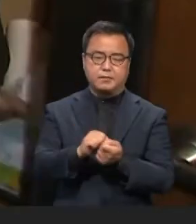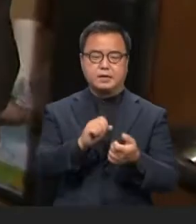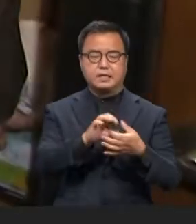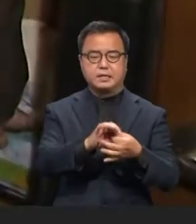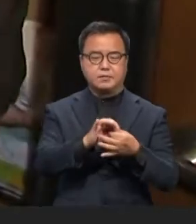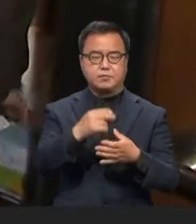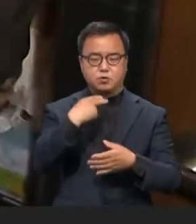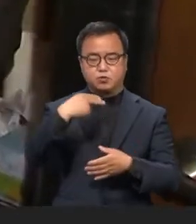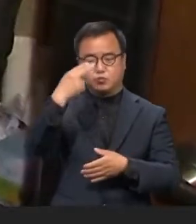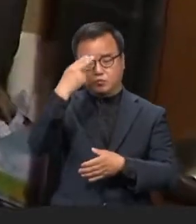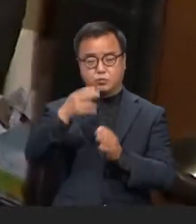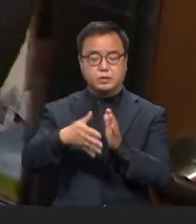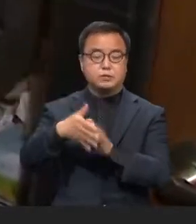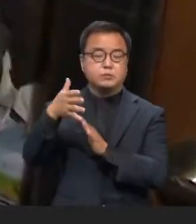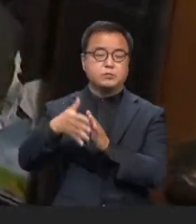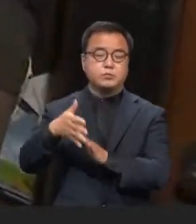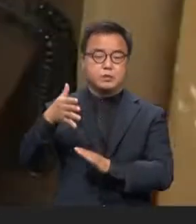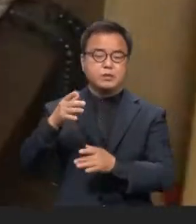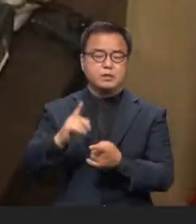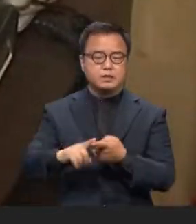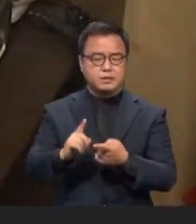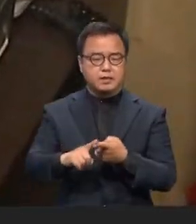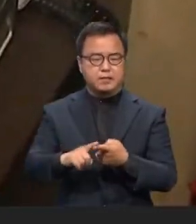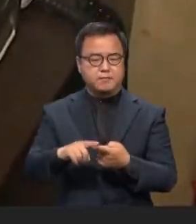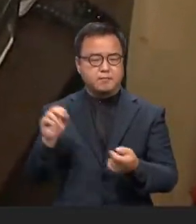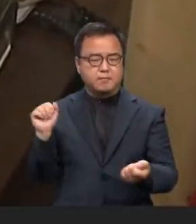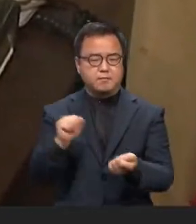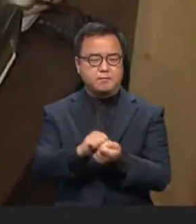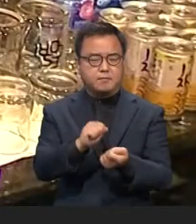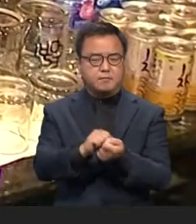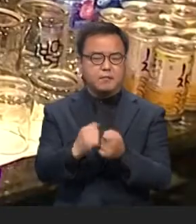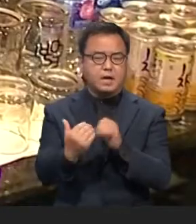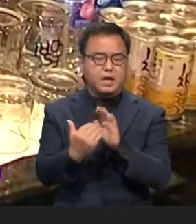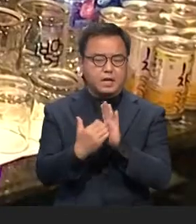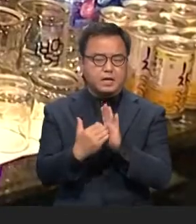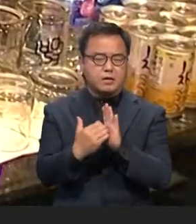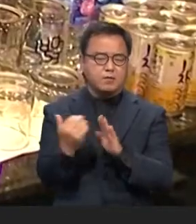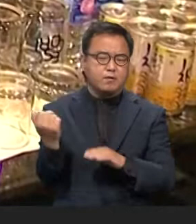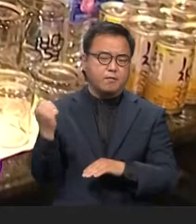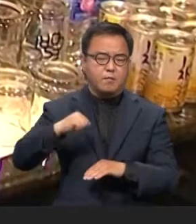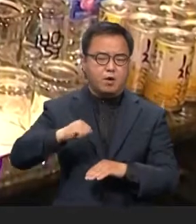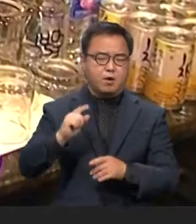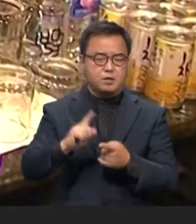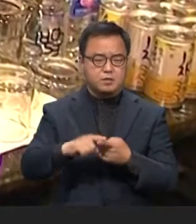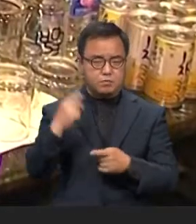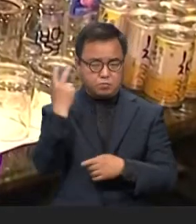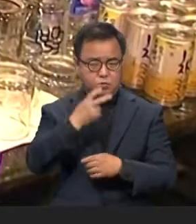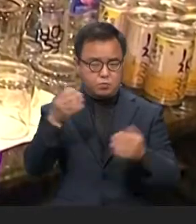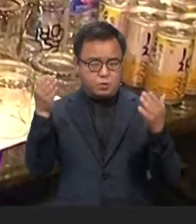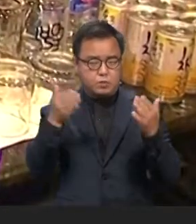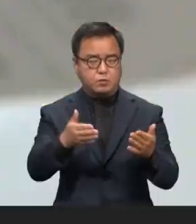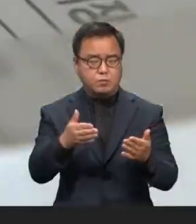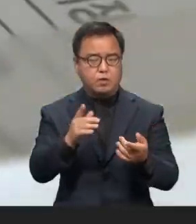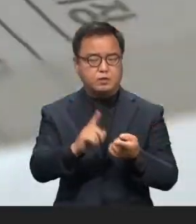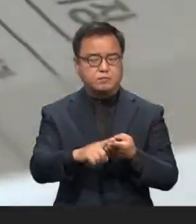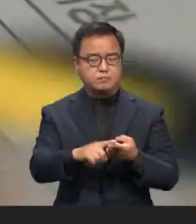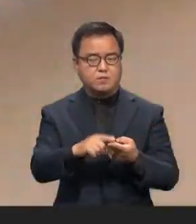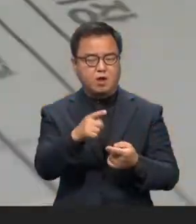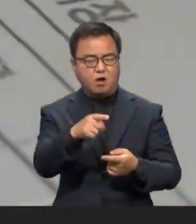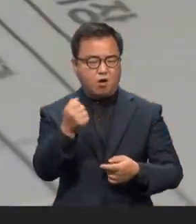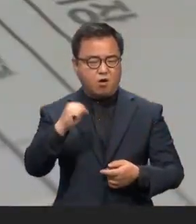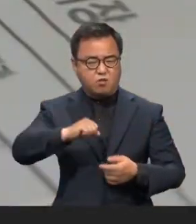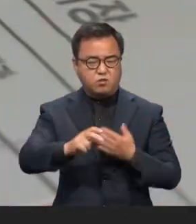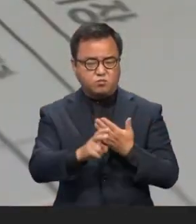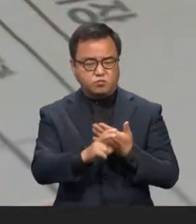유흥 시설의 방역 수칙 위반 여부를 집중 단속하고 방역 수직을 얻기는 시설의 대선 무관용 을 원칙으로